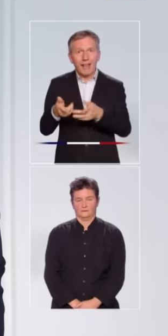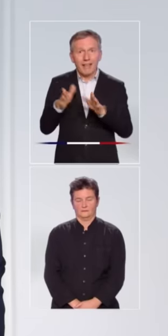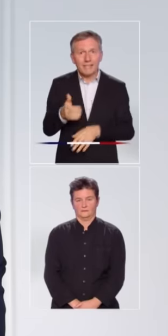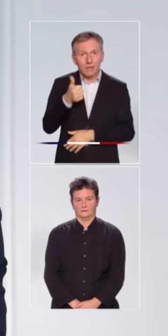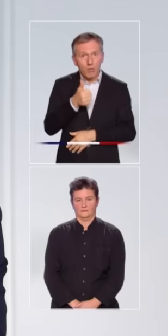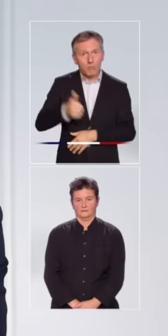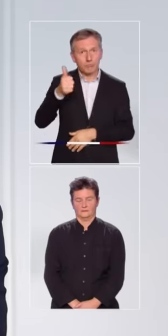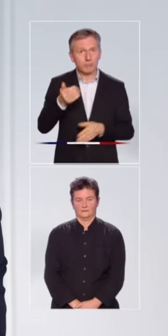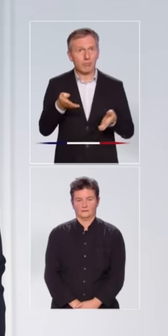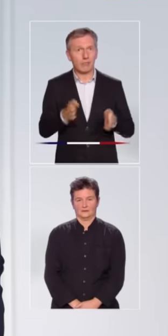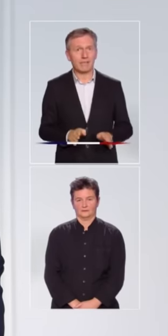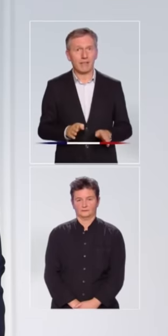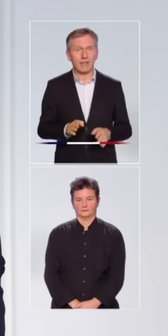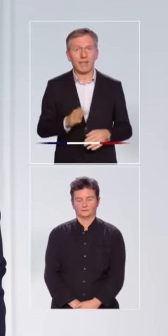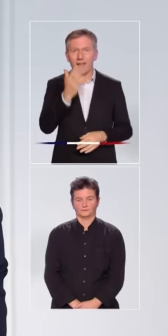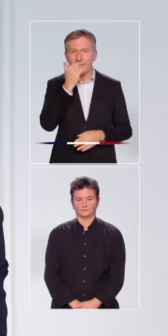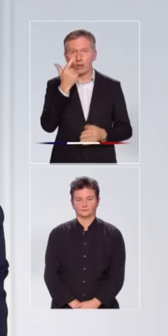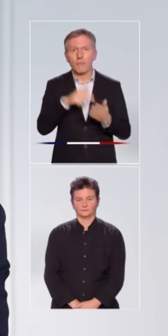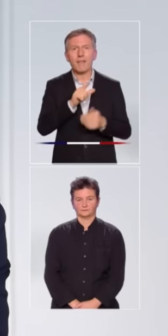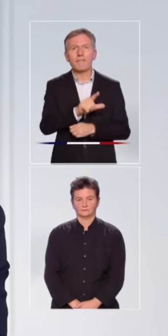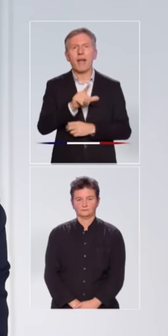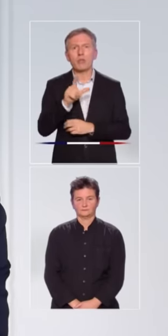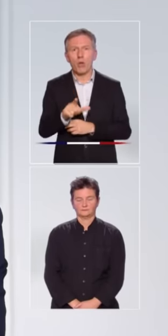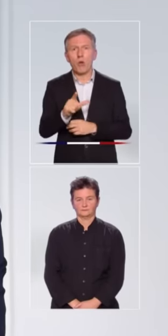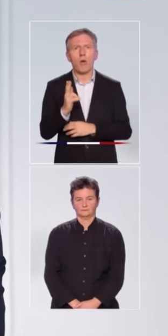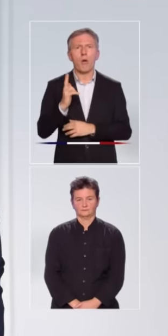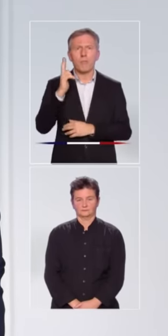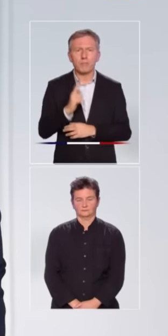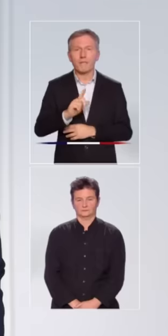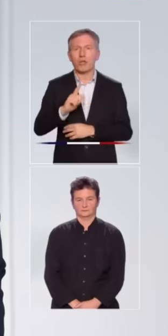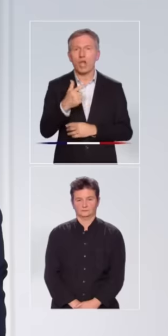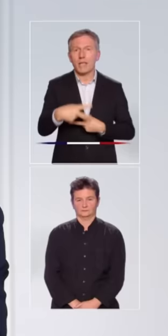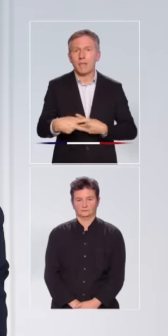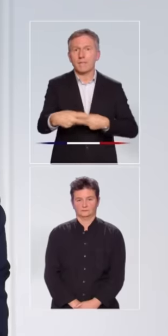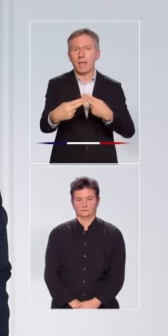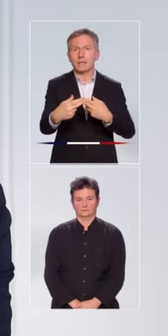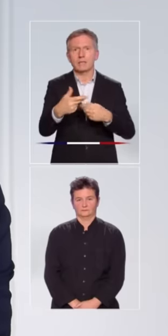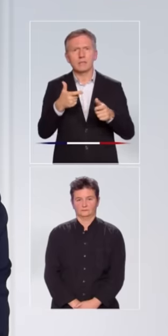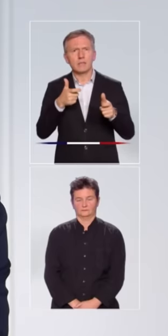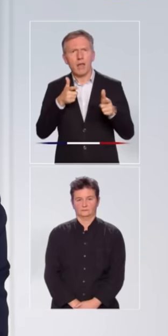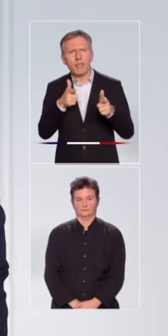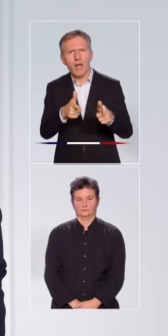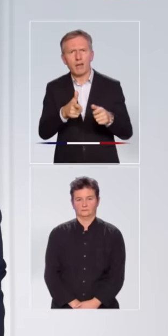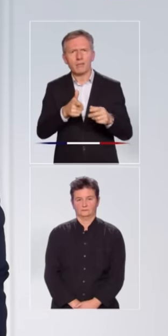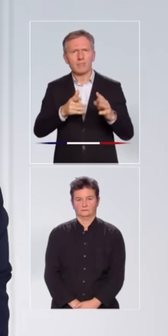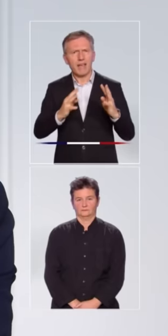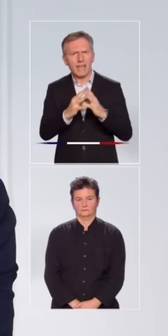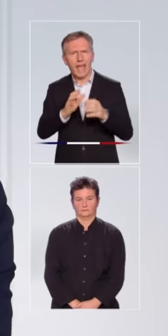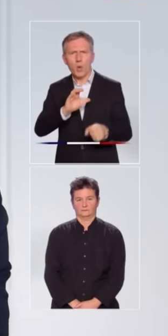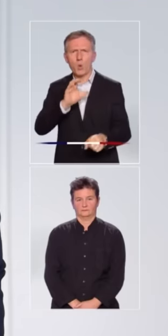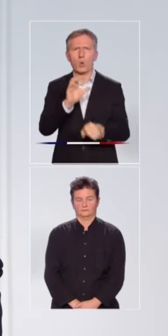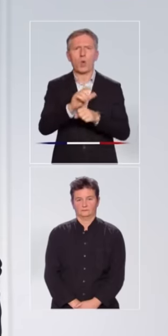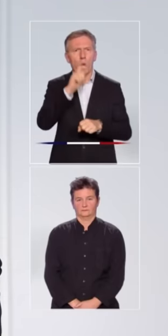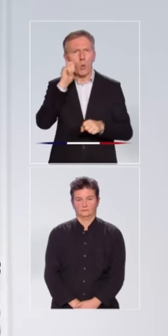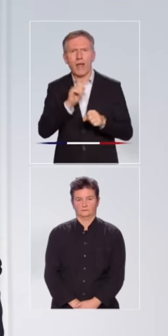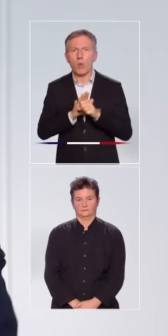lui-même, en février 2022, de lancer le deuxième temps de cette offensive, une guerre complète contre l'Ukraine, et